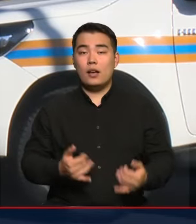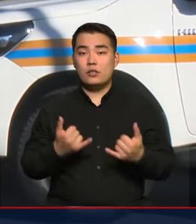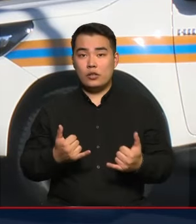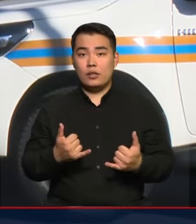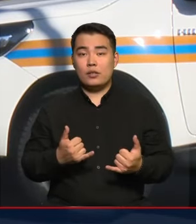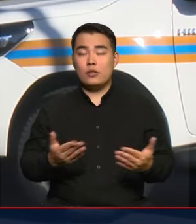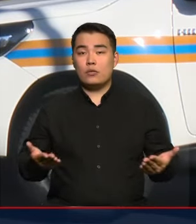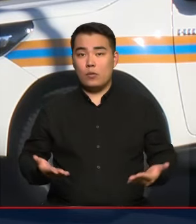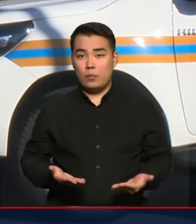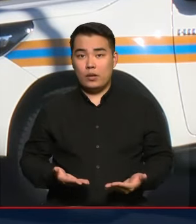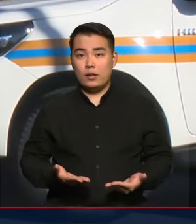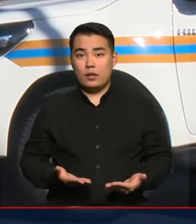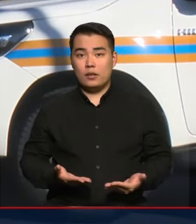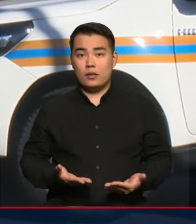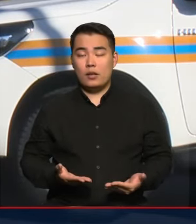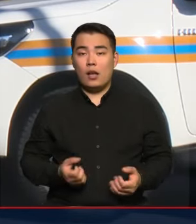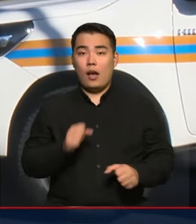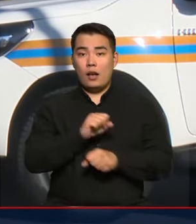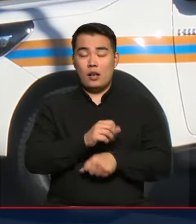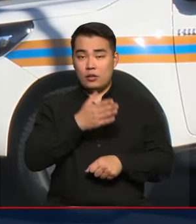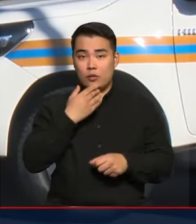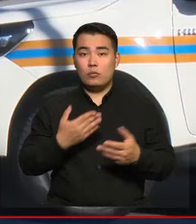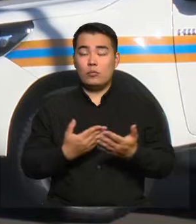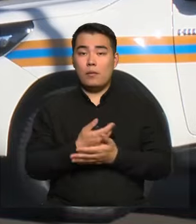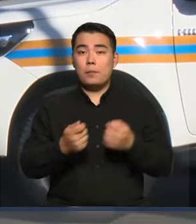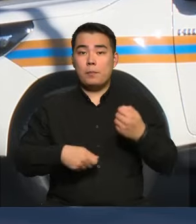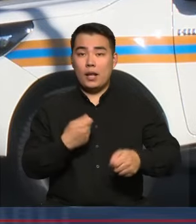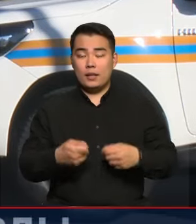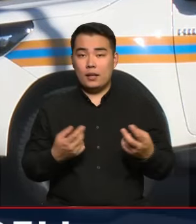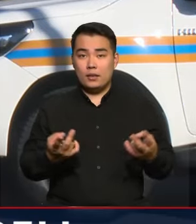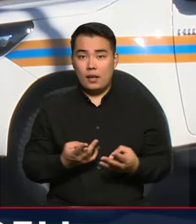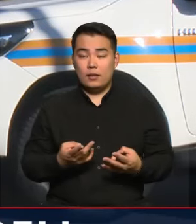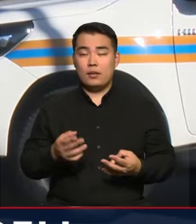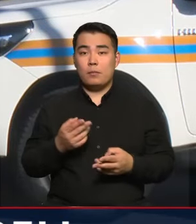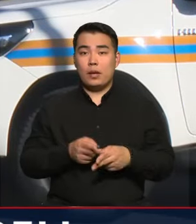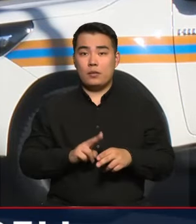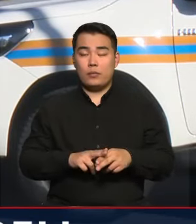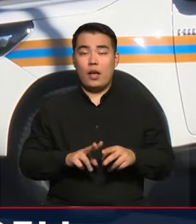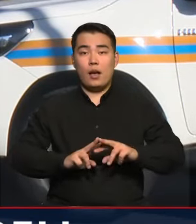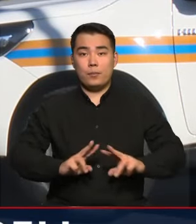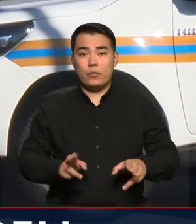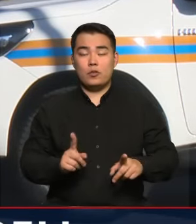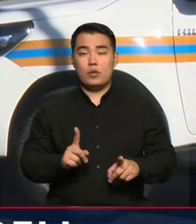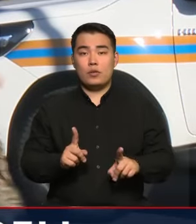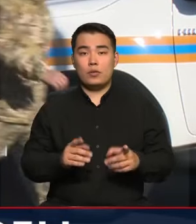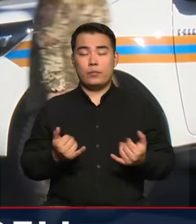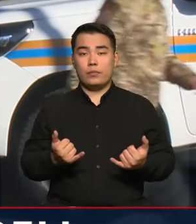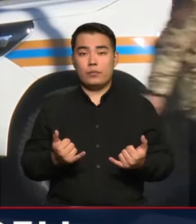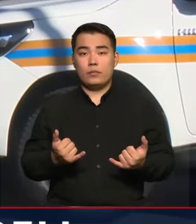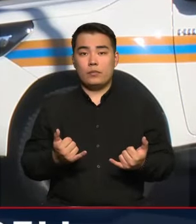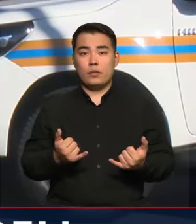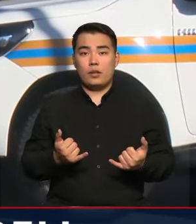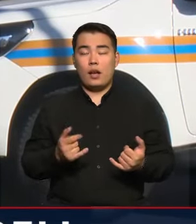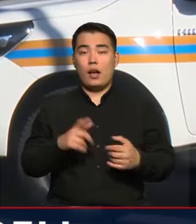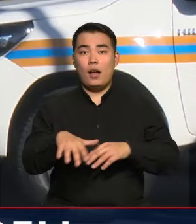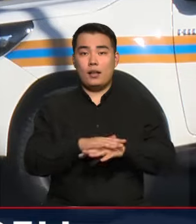өмір алда тоқтап жатқан жоқ, жаңа материалдар болып жатып пайдаланып жатыр. Соған сәйкес әрине біз